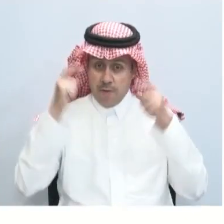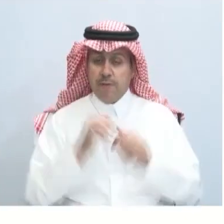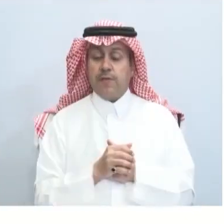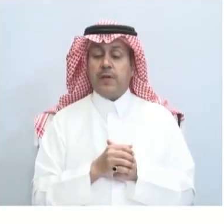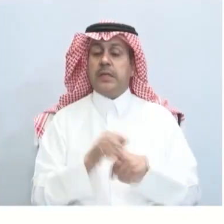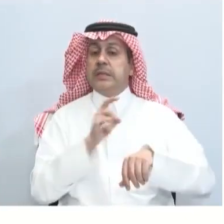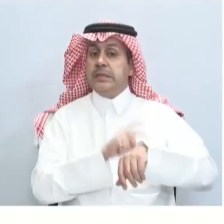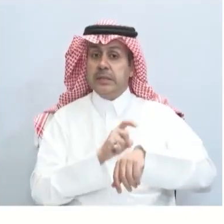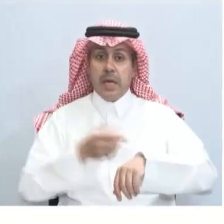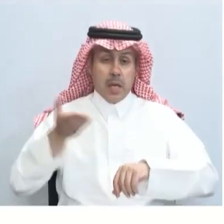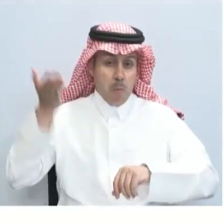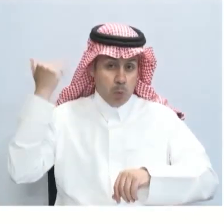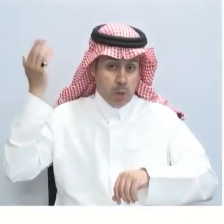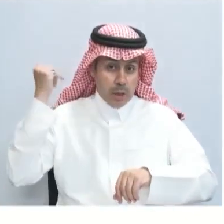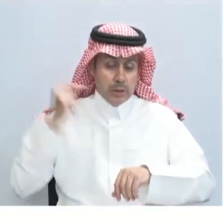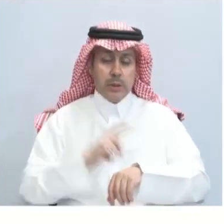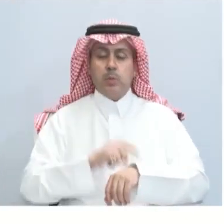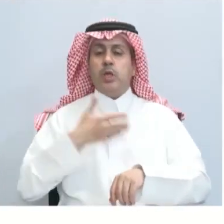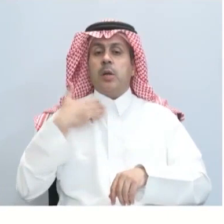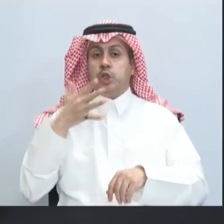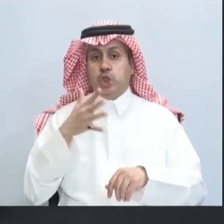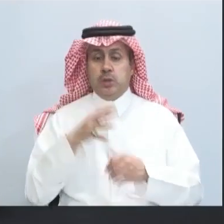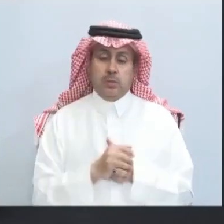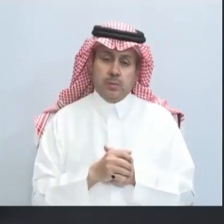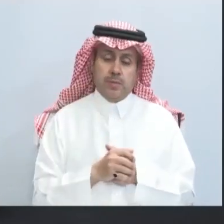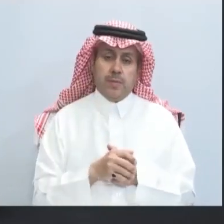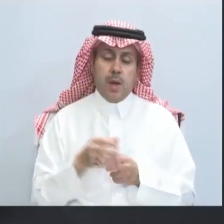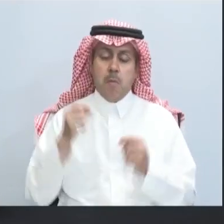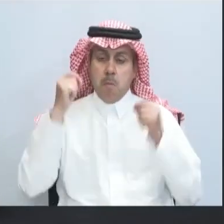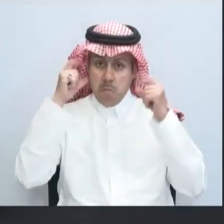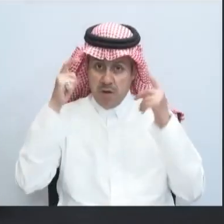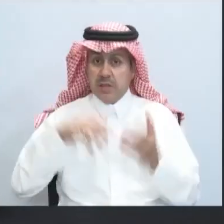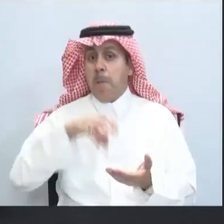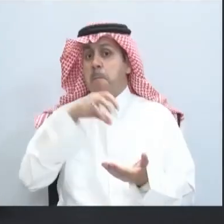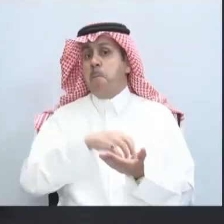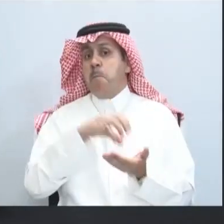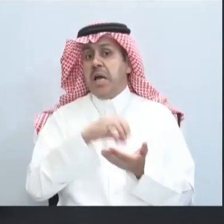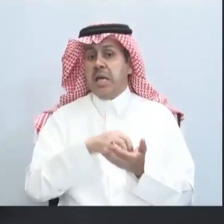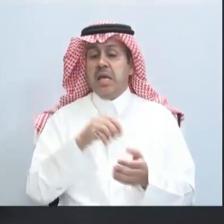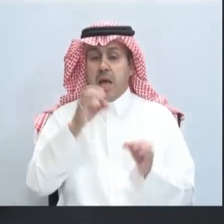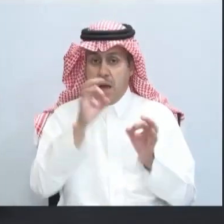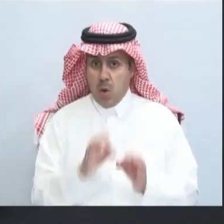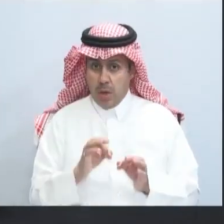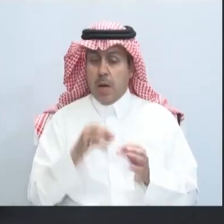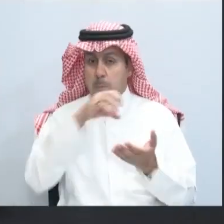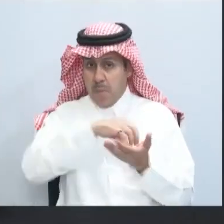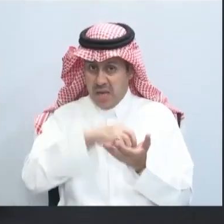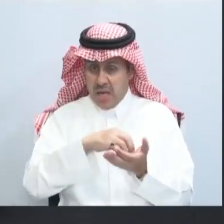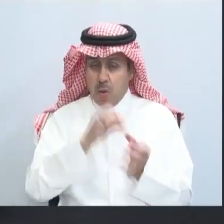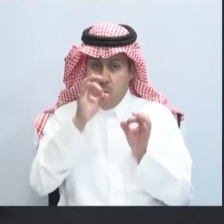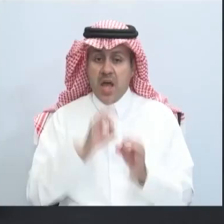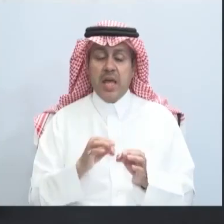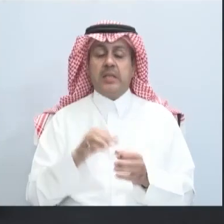المتقدم والمتاخر ومن ذلك قلنا معرفه المكي والمدني حتى يعرف العالم ان ذلك